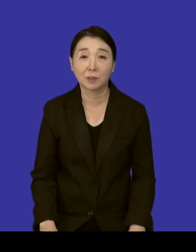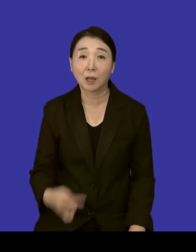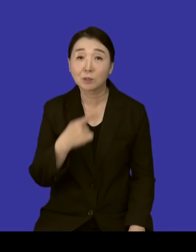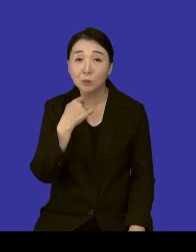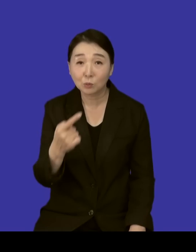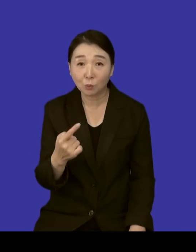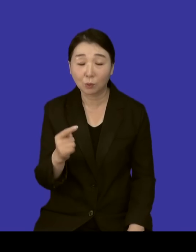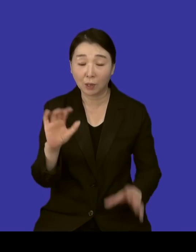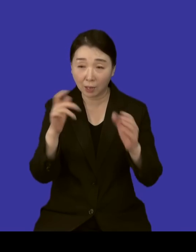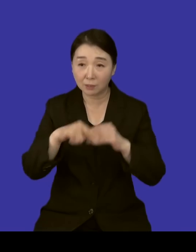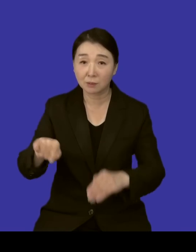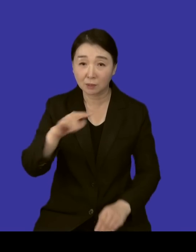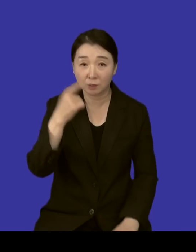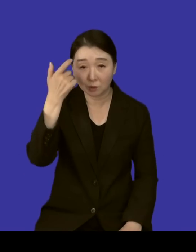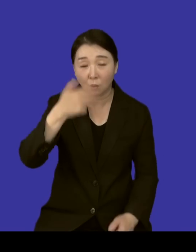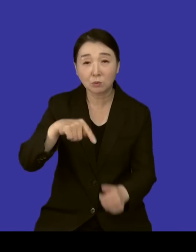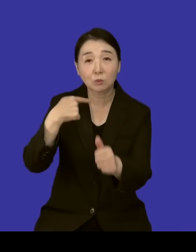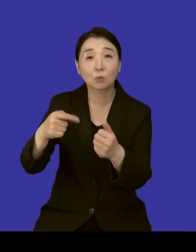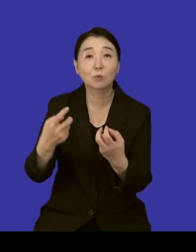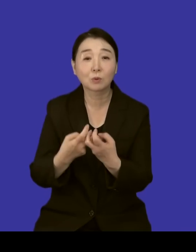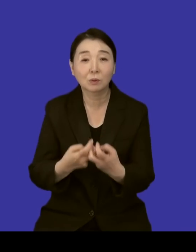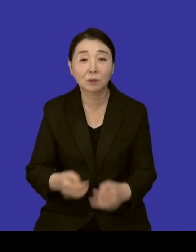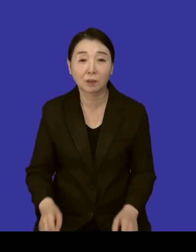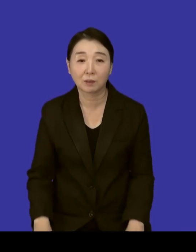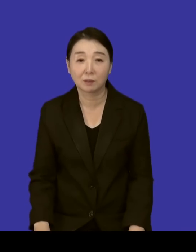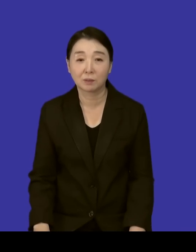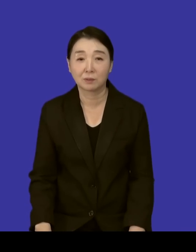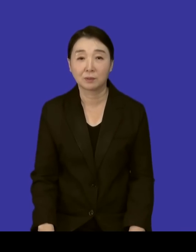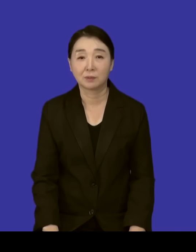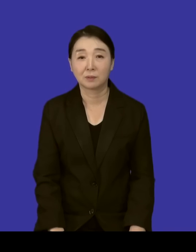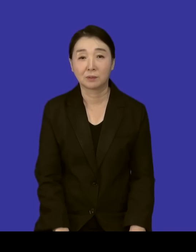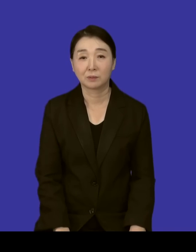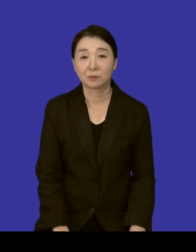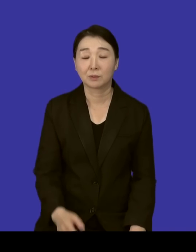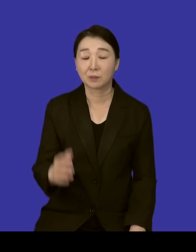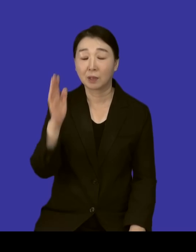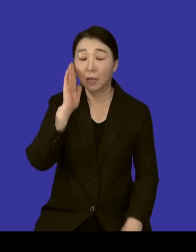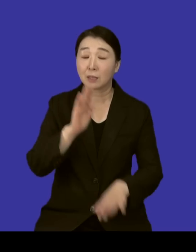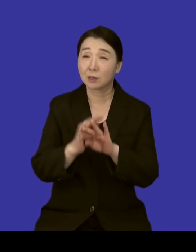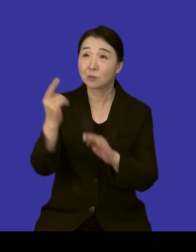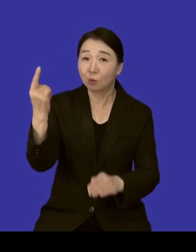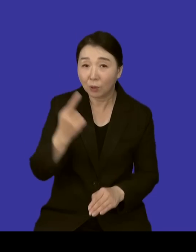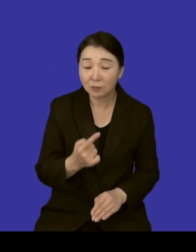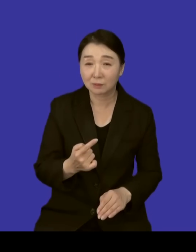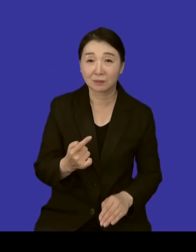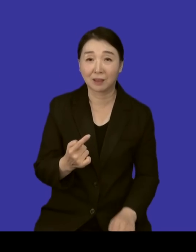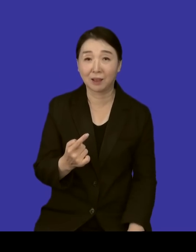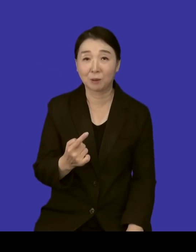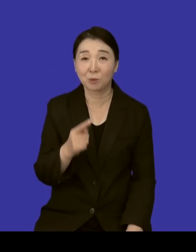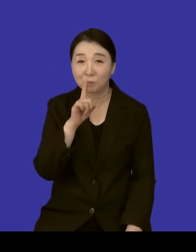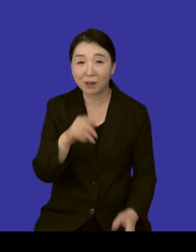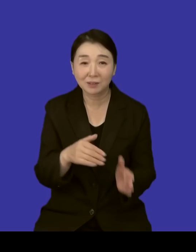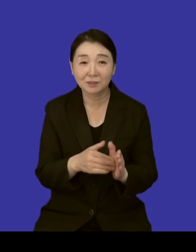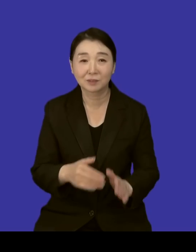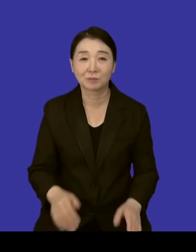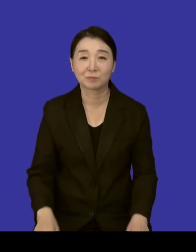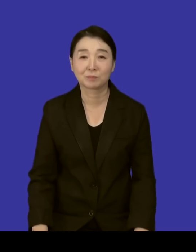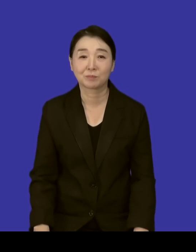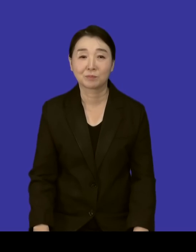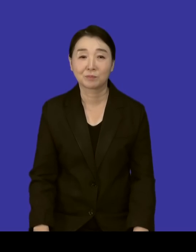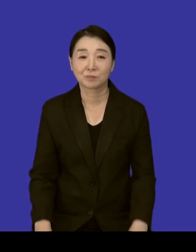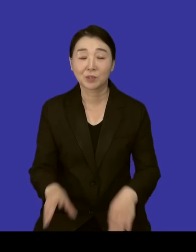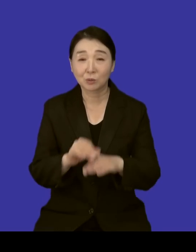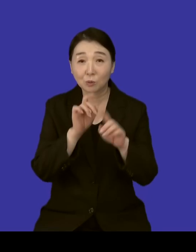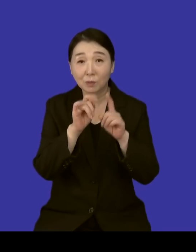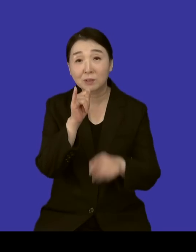돌쟁이들한테 영적인 양육 어떻게 시키겠어? 그러니까. 뭐 시컨 해봤자 아이고 하늘에서 내려왔나 땅에서 그렇죠. 솟았나 이런 얘기밖에 못 하는데 적용